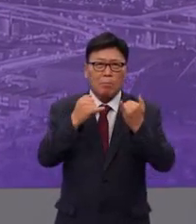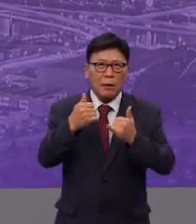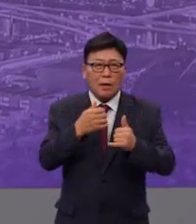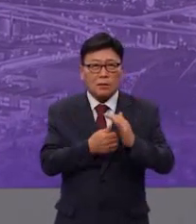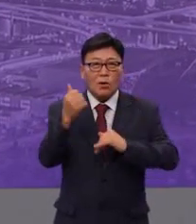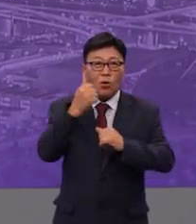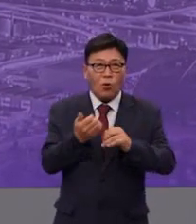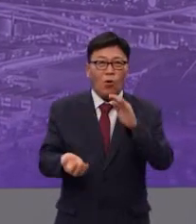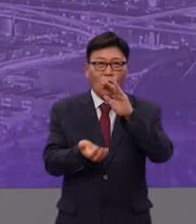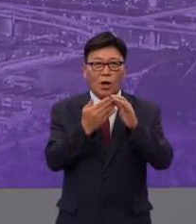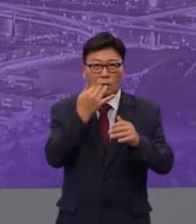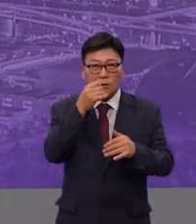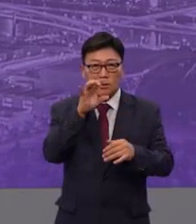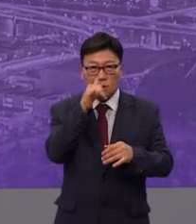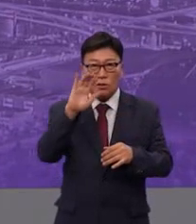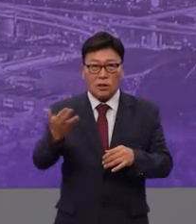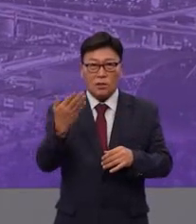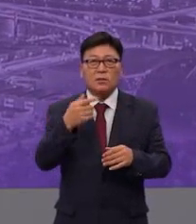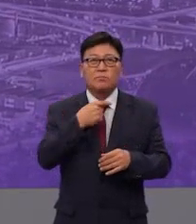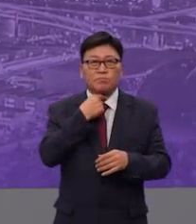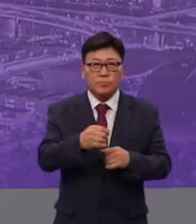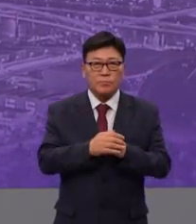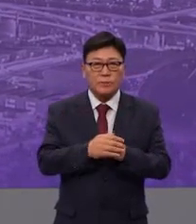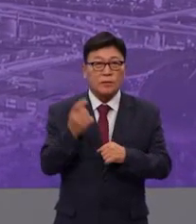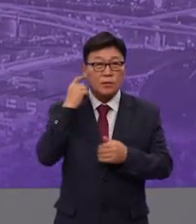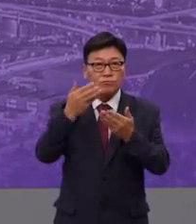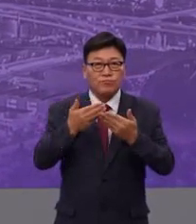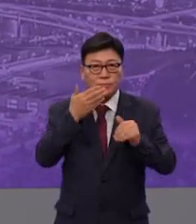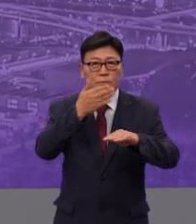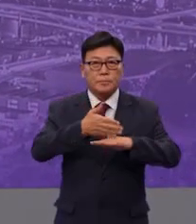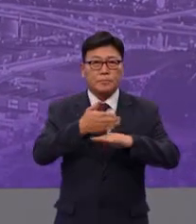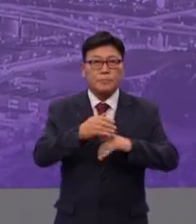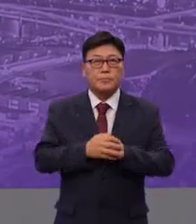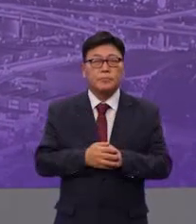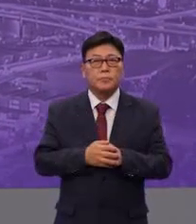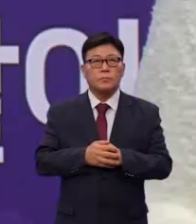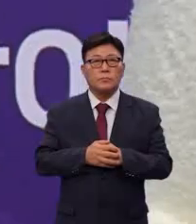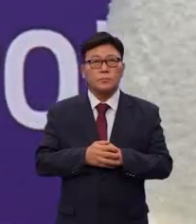성취를 이루어낼 수 있는 곳이 되기를 바라봅니다. 들어주셔서 감사합니다.